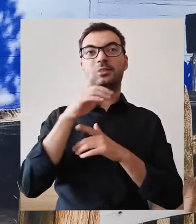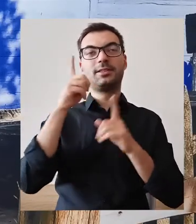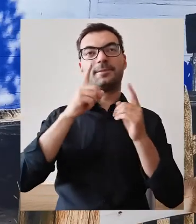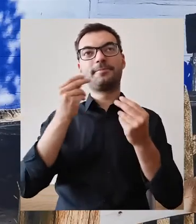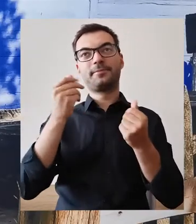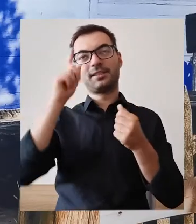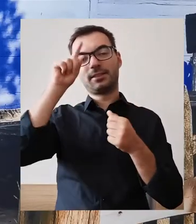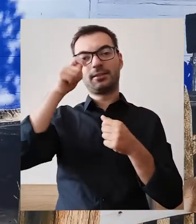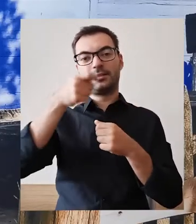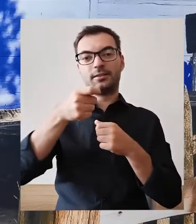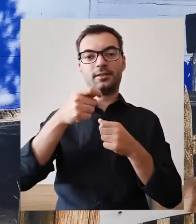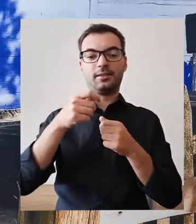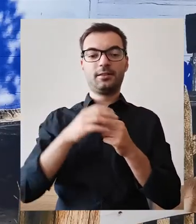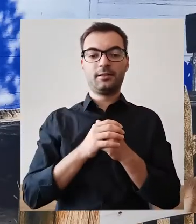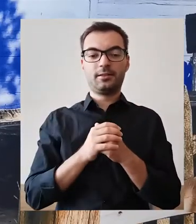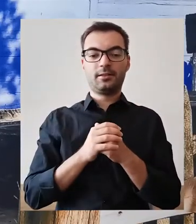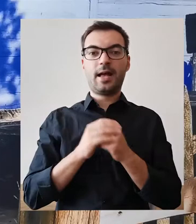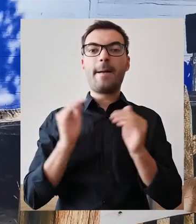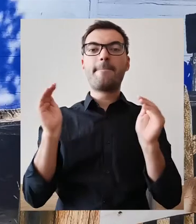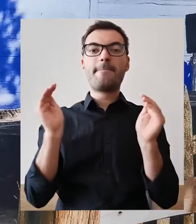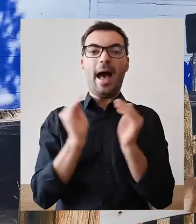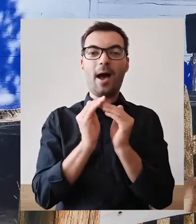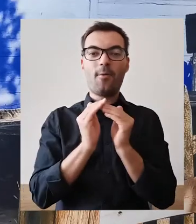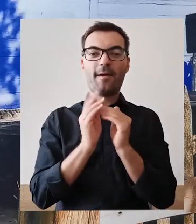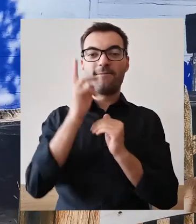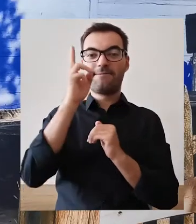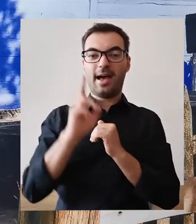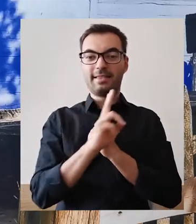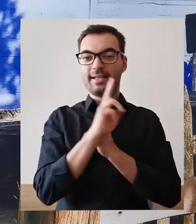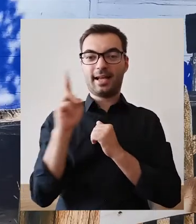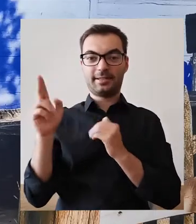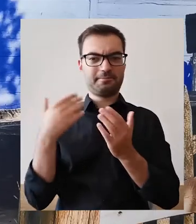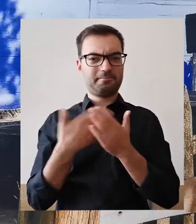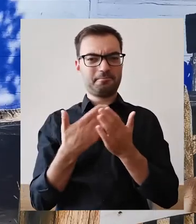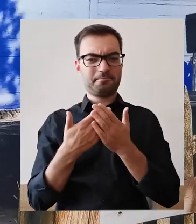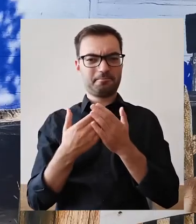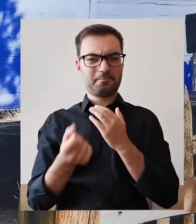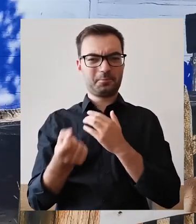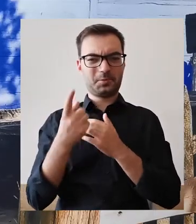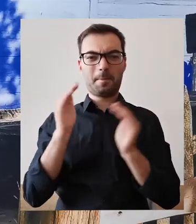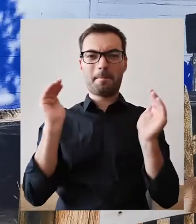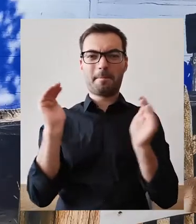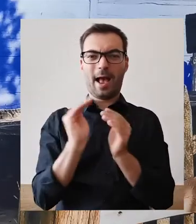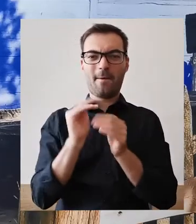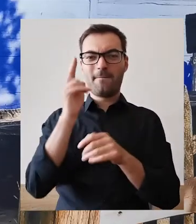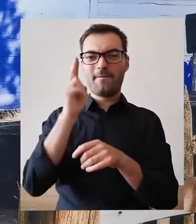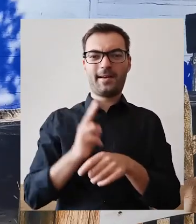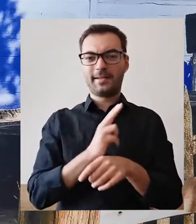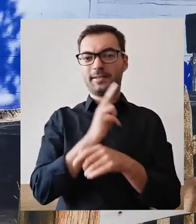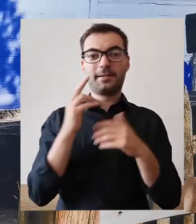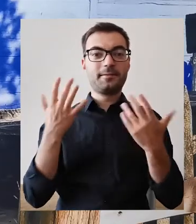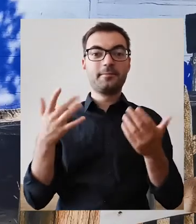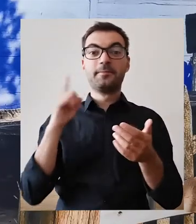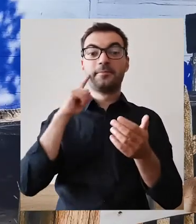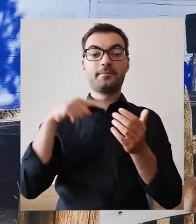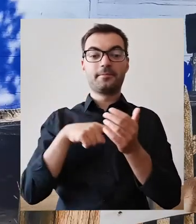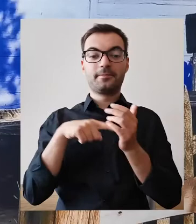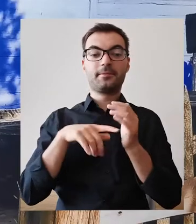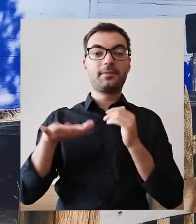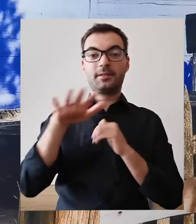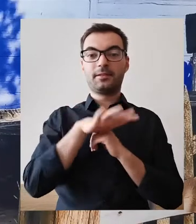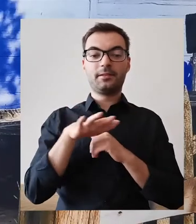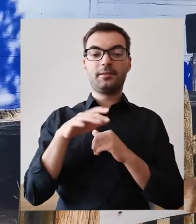czasami nazywane małym watykanem a dlaczegóż to ponieważ właśnie tutaj